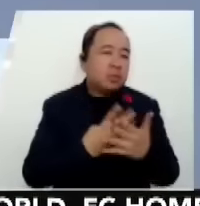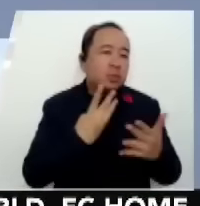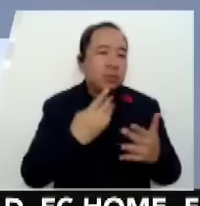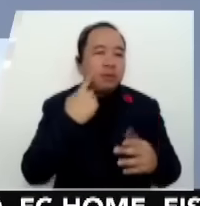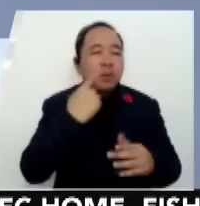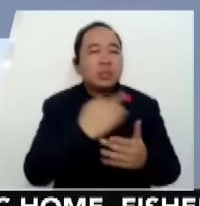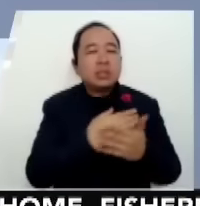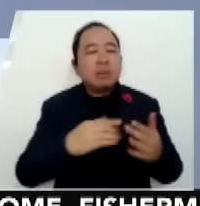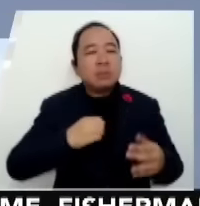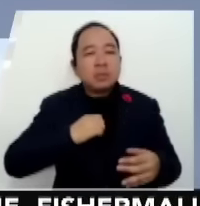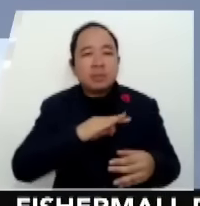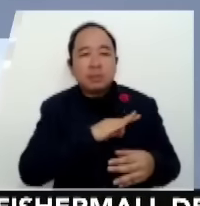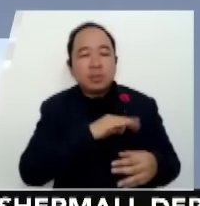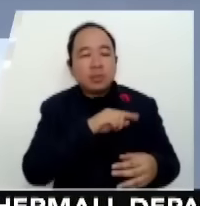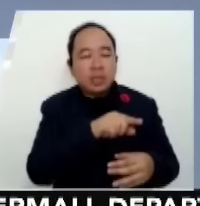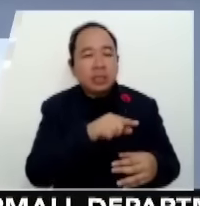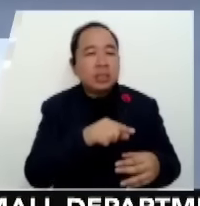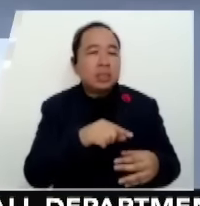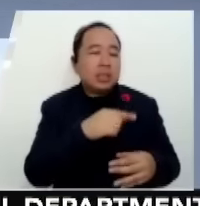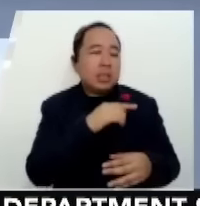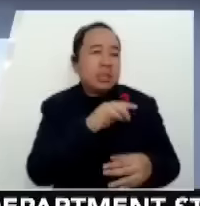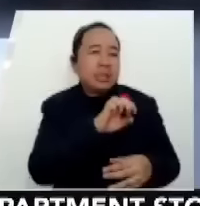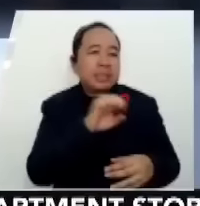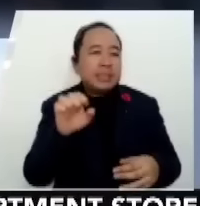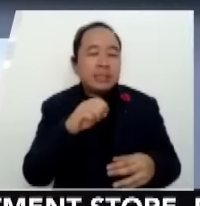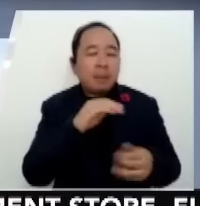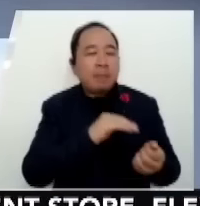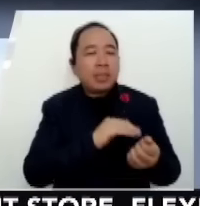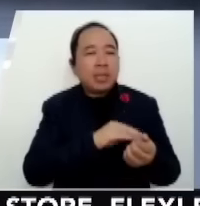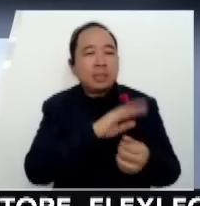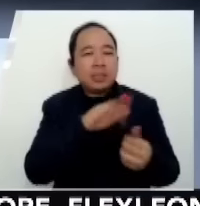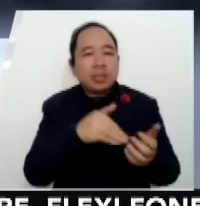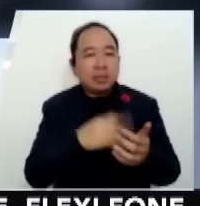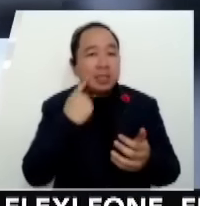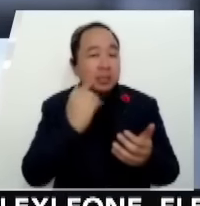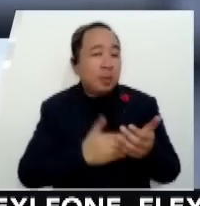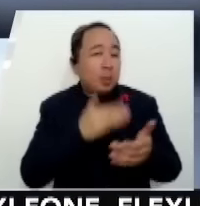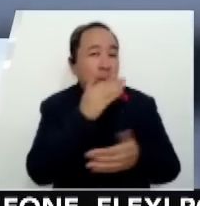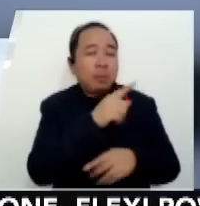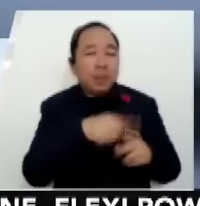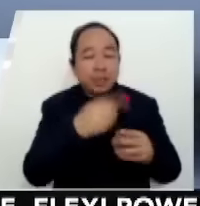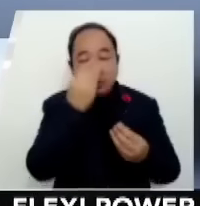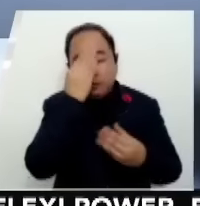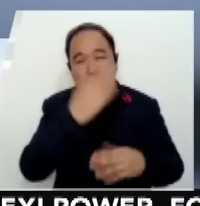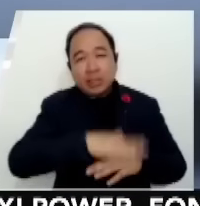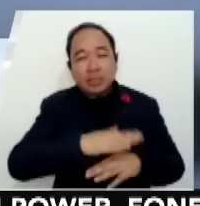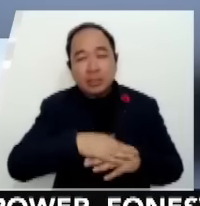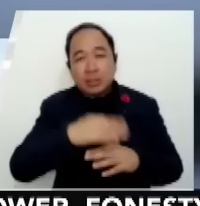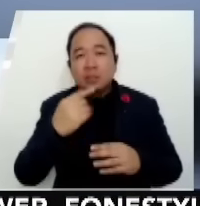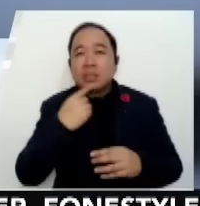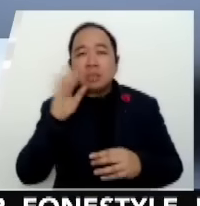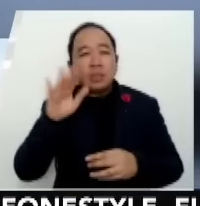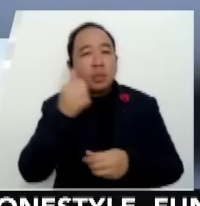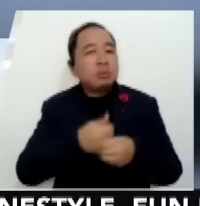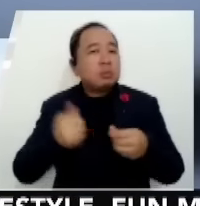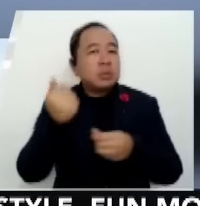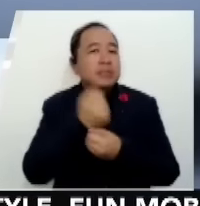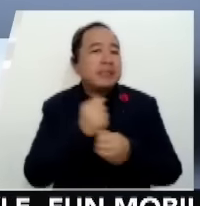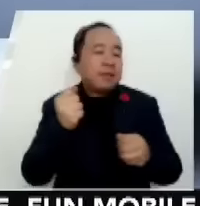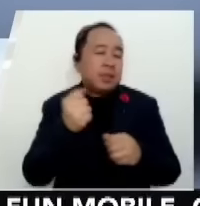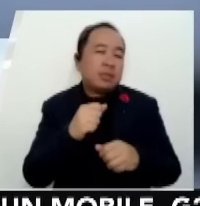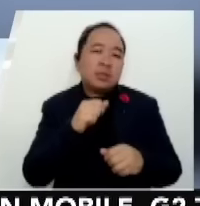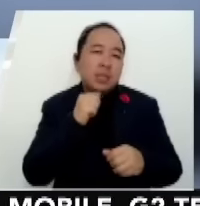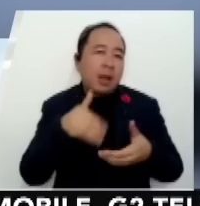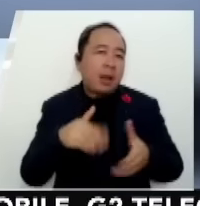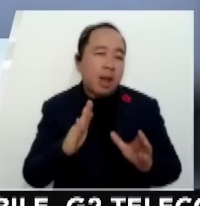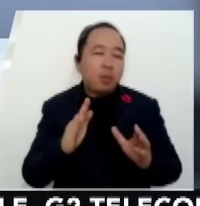Center. Pinuntahan namin ang ospital kanina pero sabi na nakausap namin sa information desk, sinabi raw ng kanilang safety officer na hindi muna sila